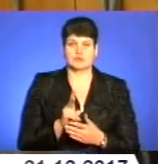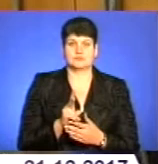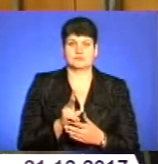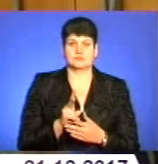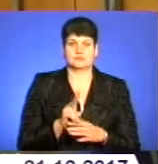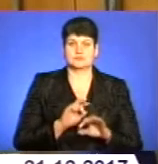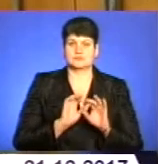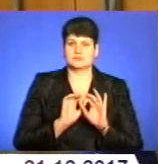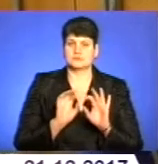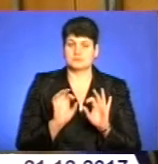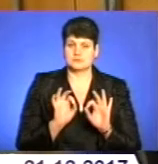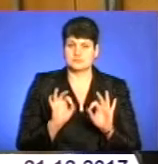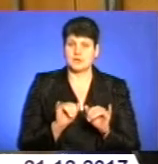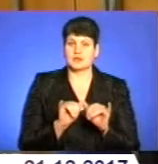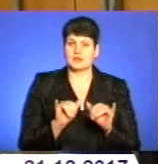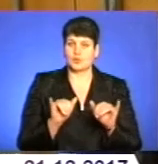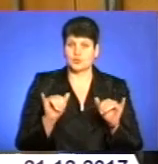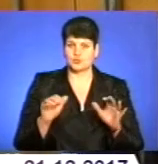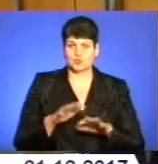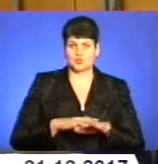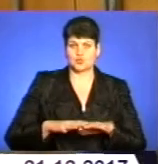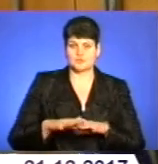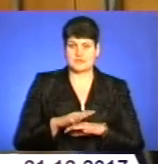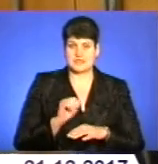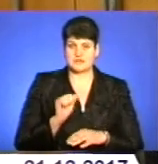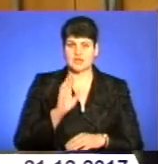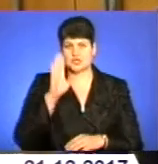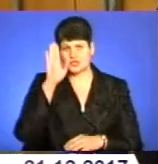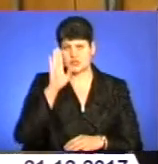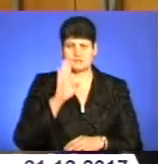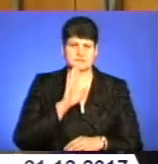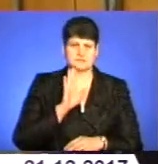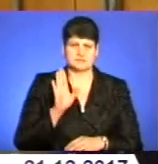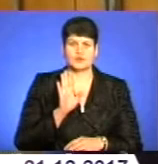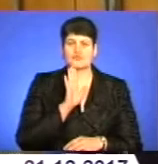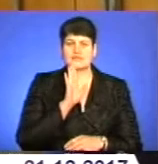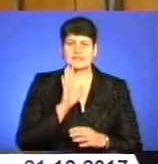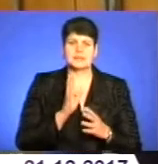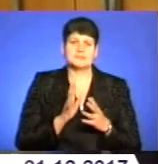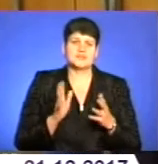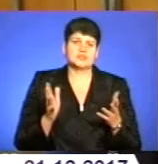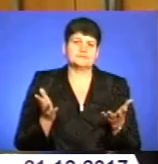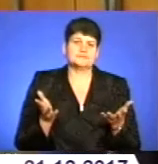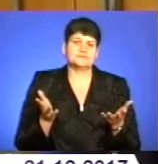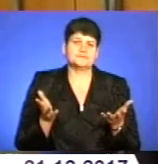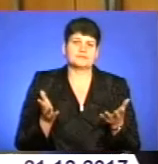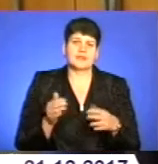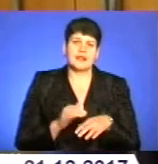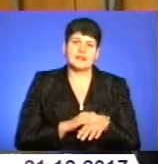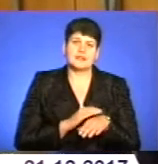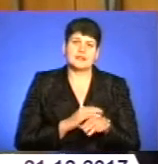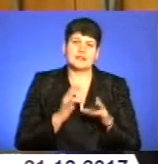світогляд на розвиток суспільства. Жінка, чоловік. У жінки просто більш такий